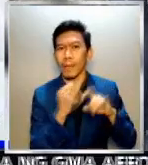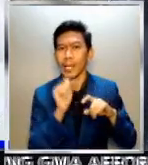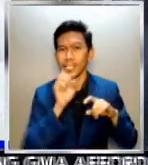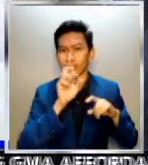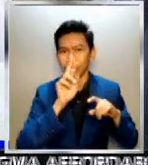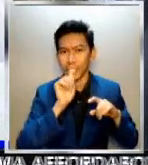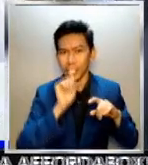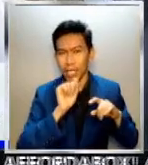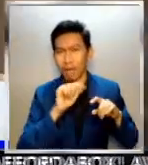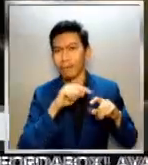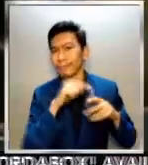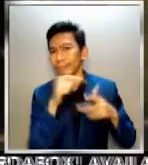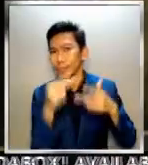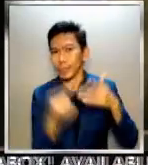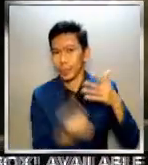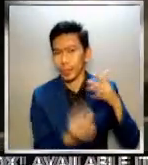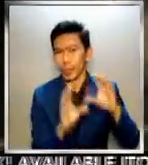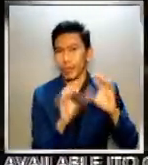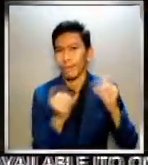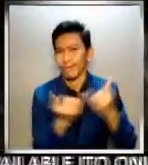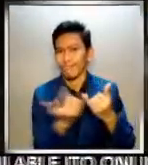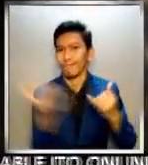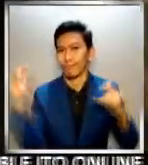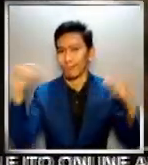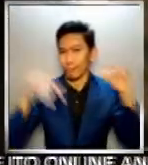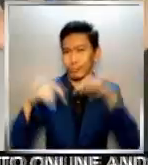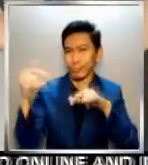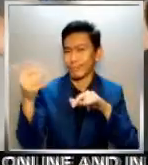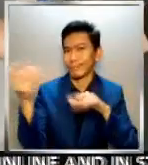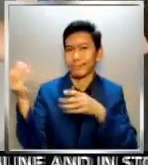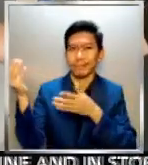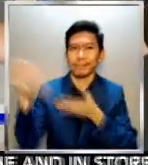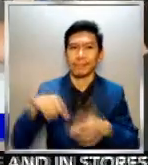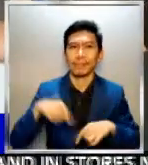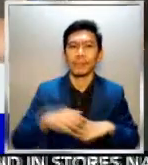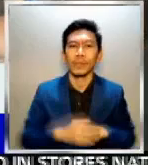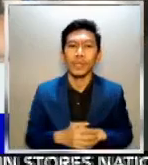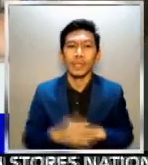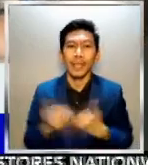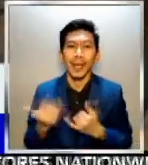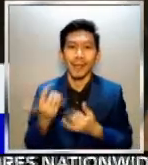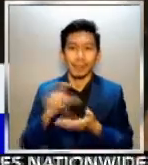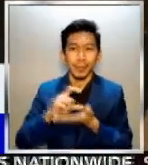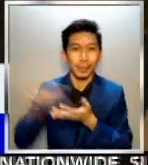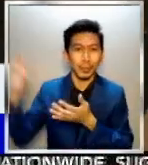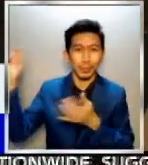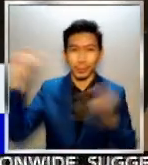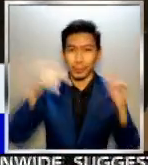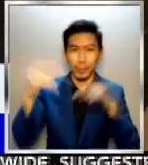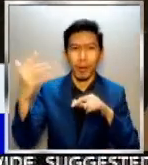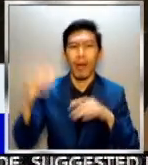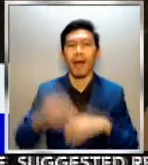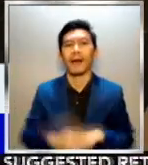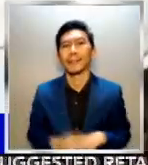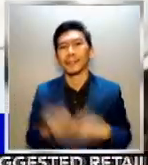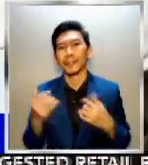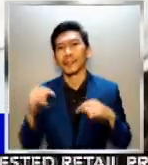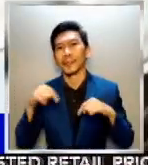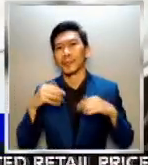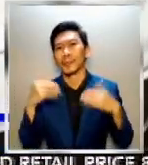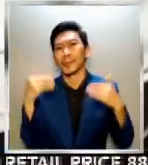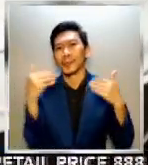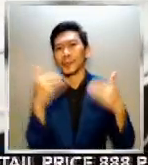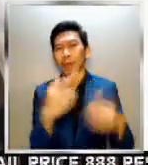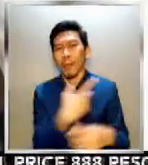and other conglomerates. Sa gitna ng pagdating ng mga bakuna, tuloy naman ang gulong ng bakunahan. Dito sa Palacio del Manila,